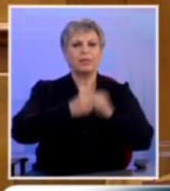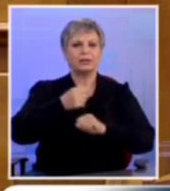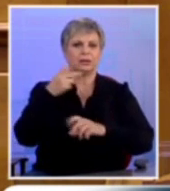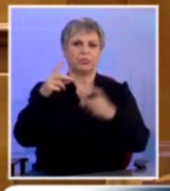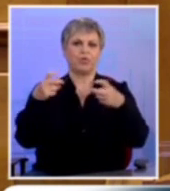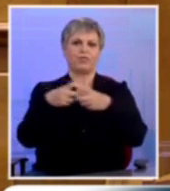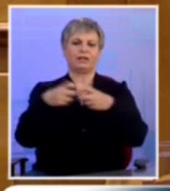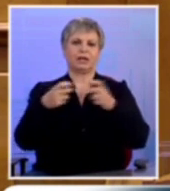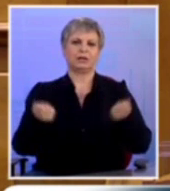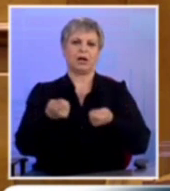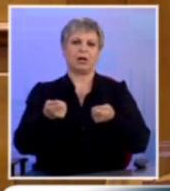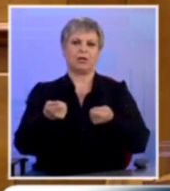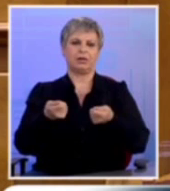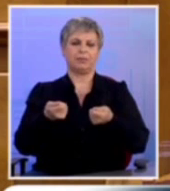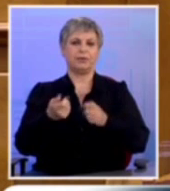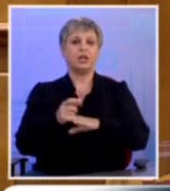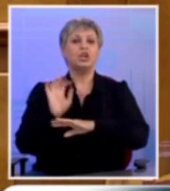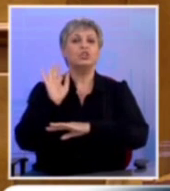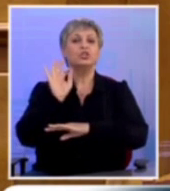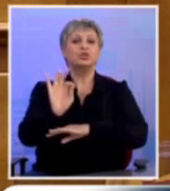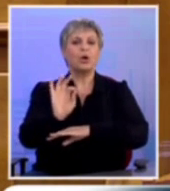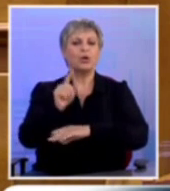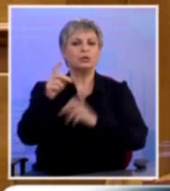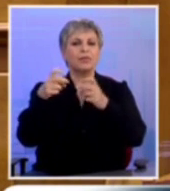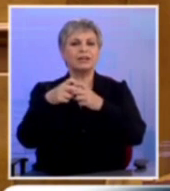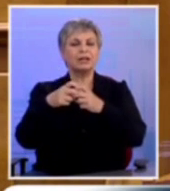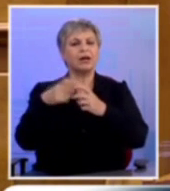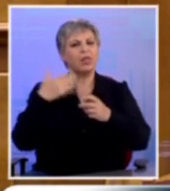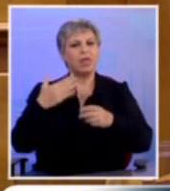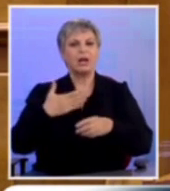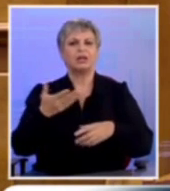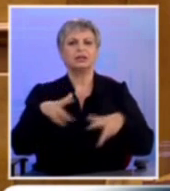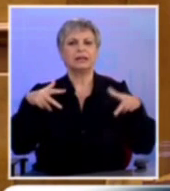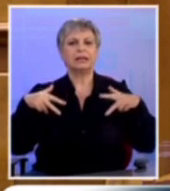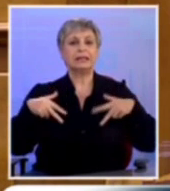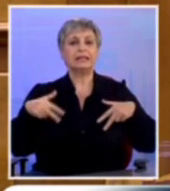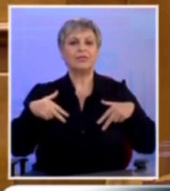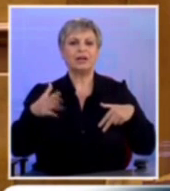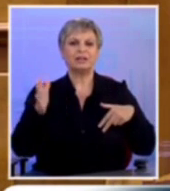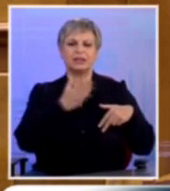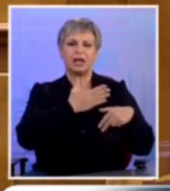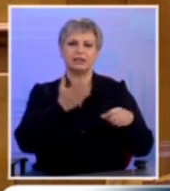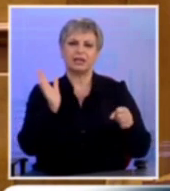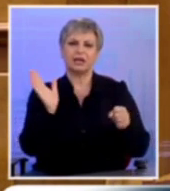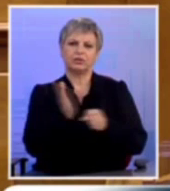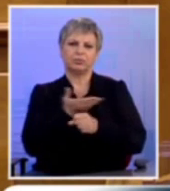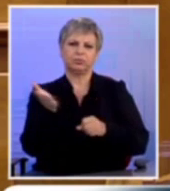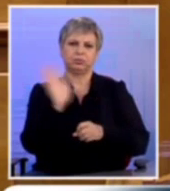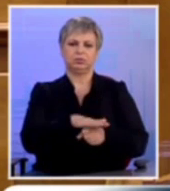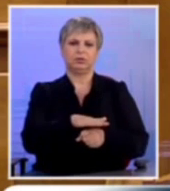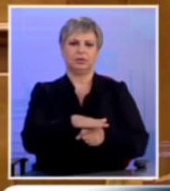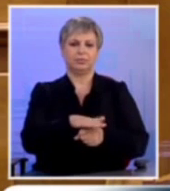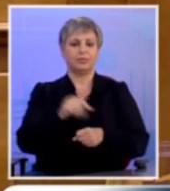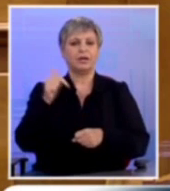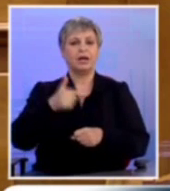Ο στόχος του ήταν να πέσει η κυβέρνηση της αριστεράς. Σαν μήνυμα σε όλη την Ευρώπη,